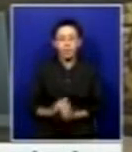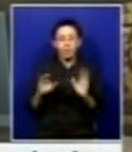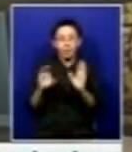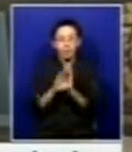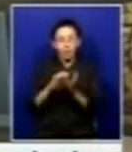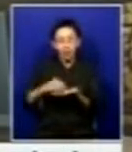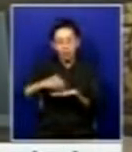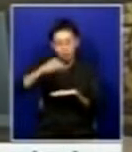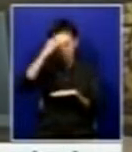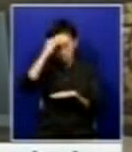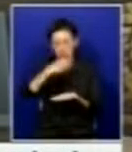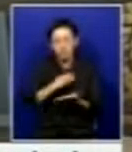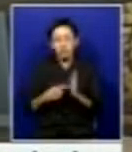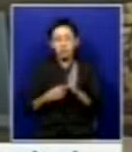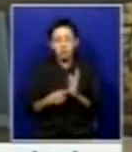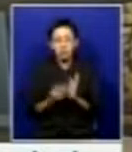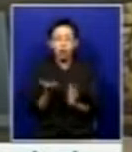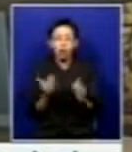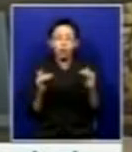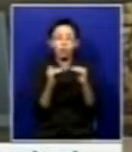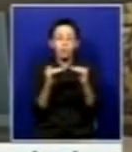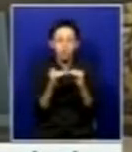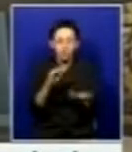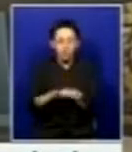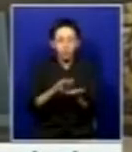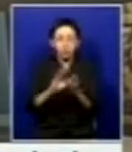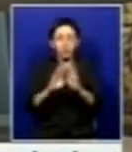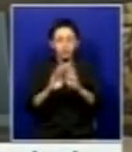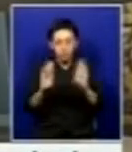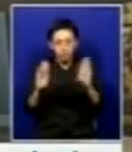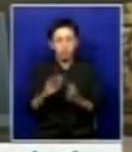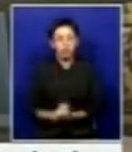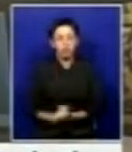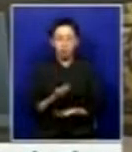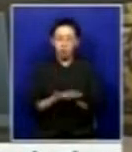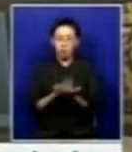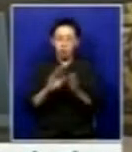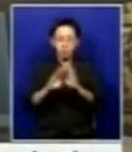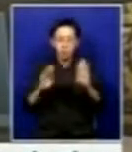ขาเรียกร้องมาขอความเป็นธรรมในการเปิดโรงเรียนเขาอยากให้เปิดโรงเรียน